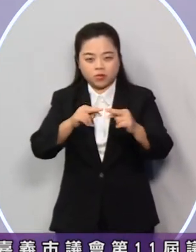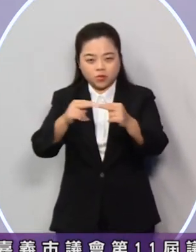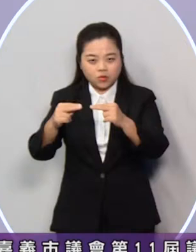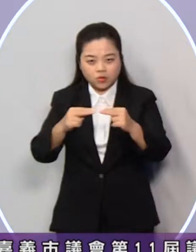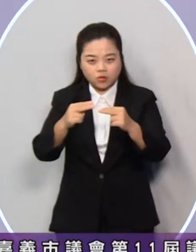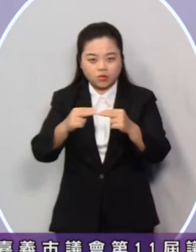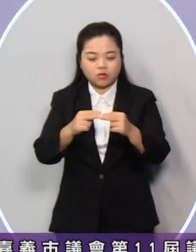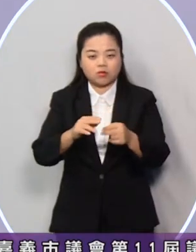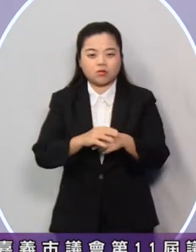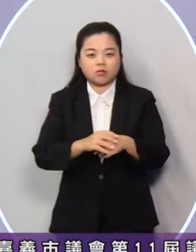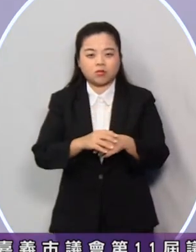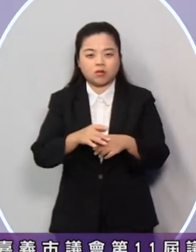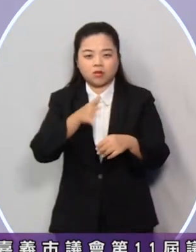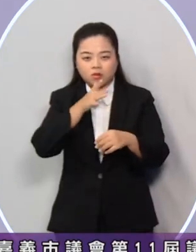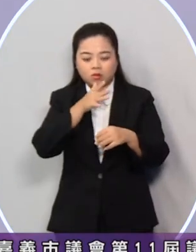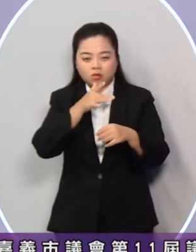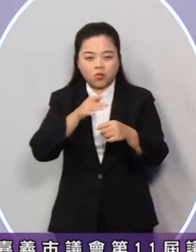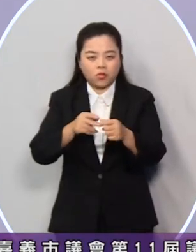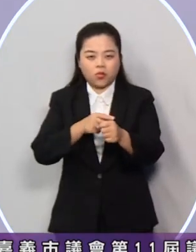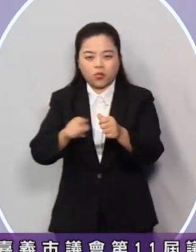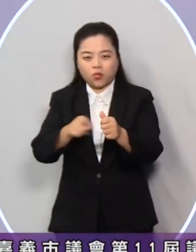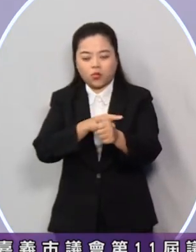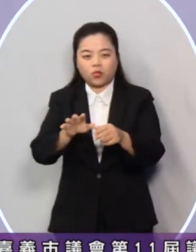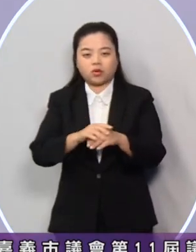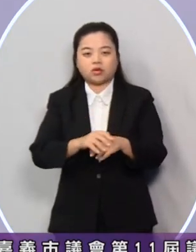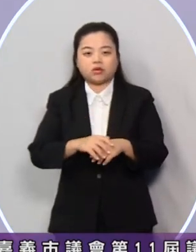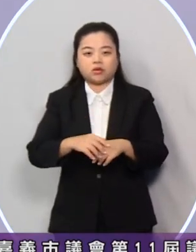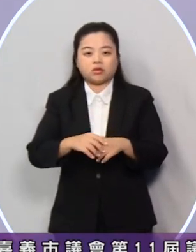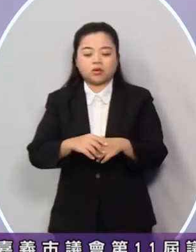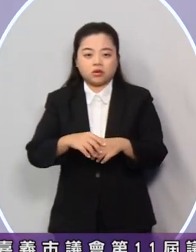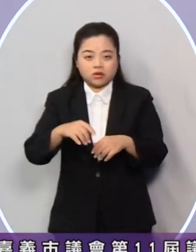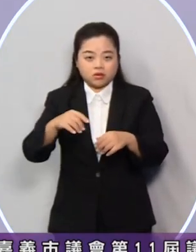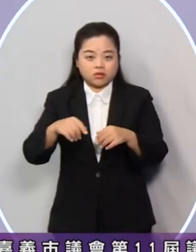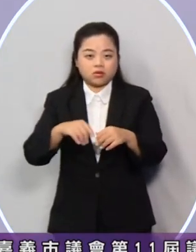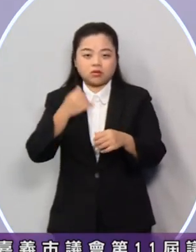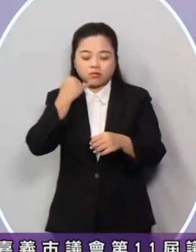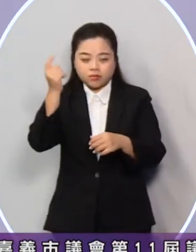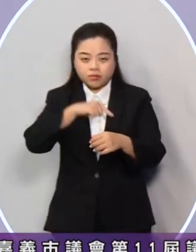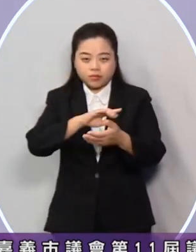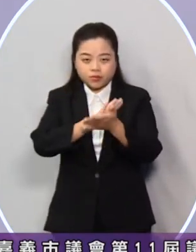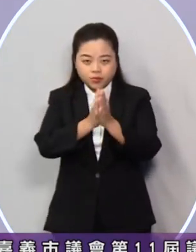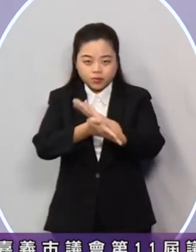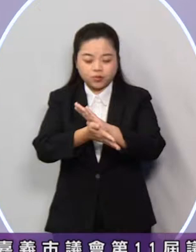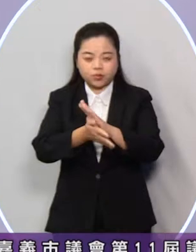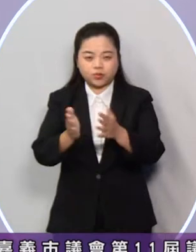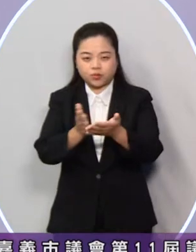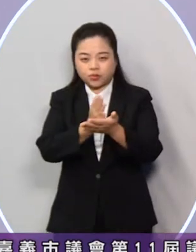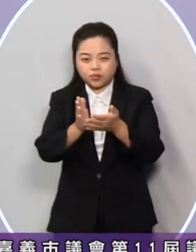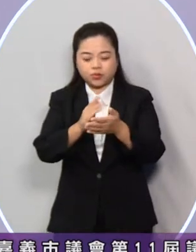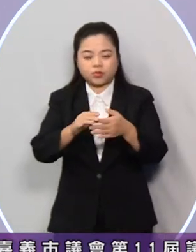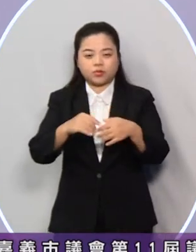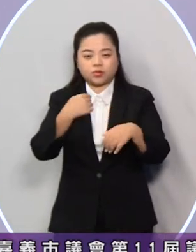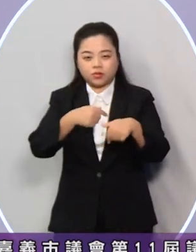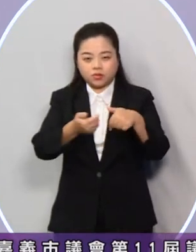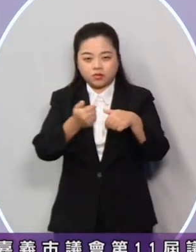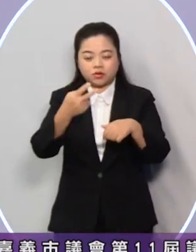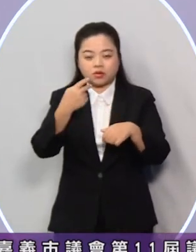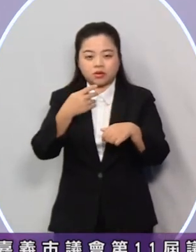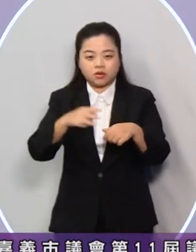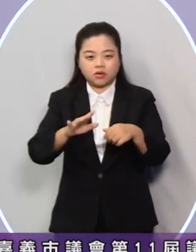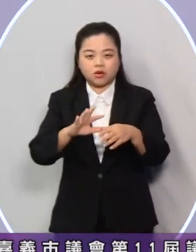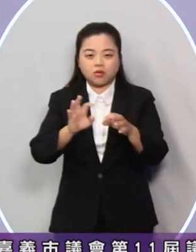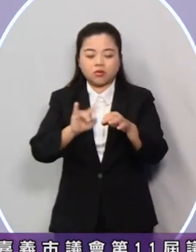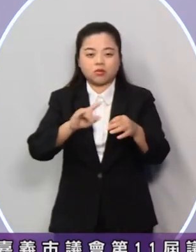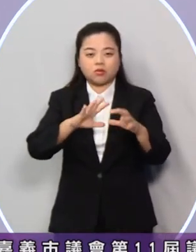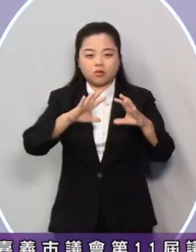续的揶揄、霸凌甲，究竟是否构成足以识别身份之资讯，以及何谓网